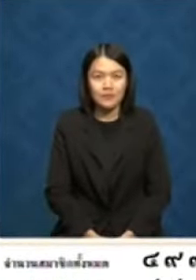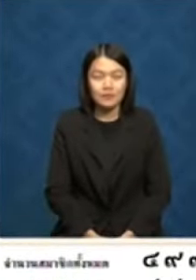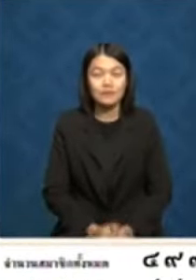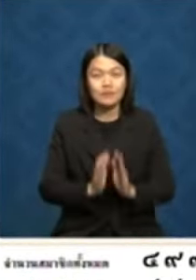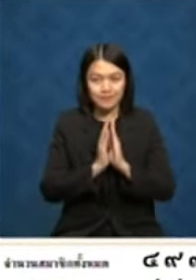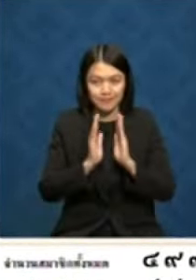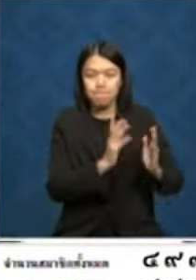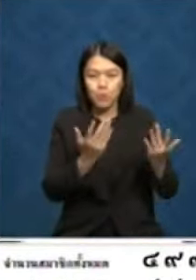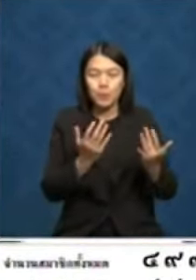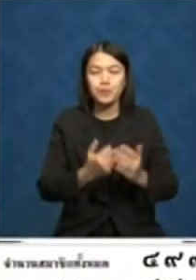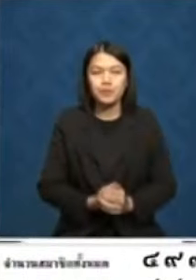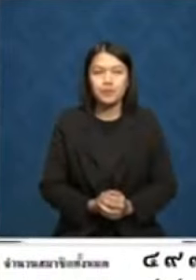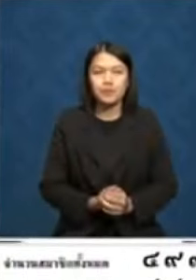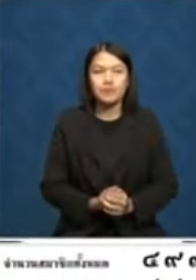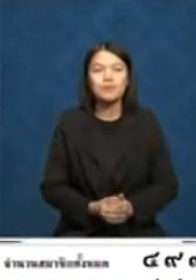ไหน